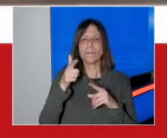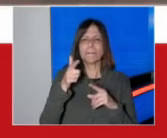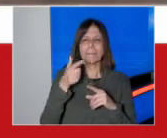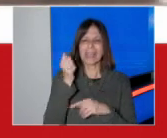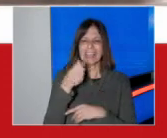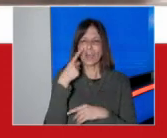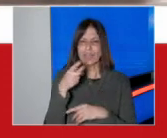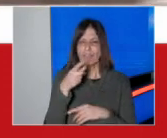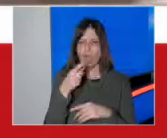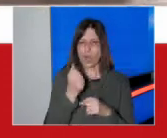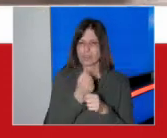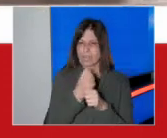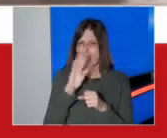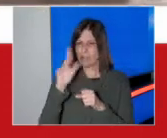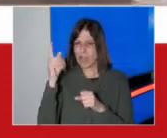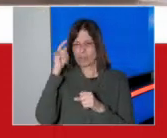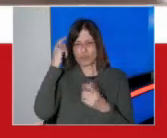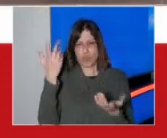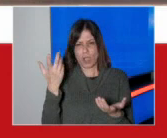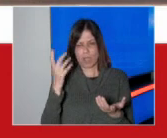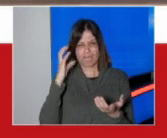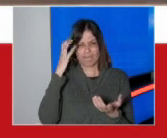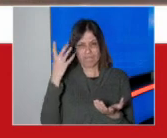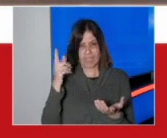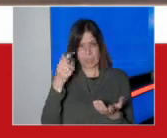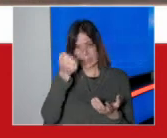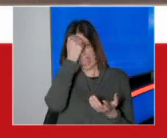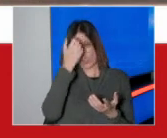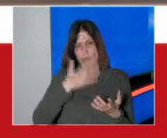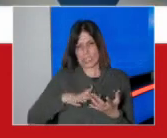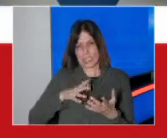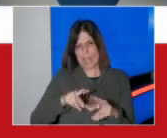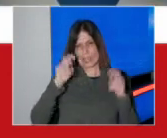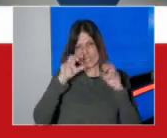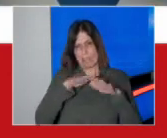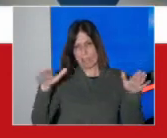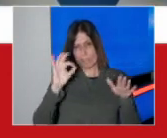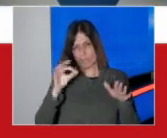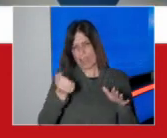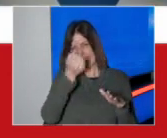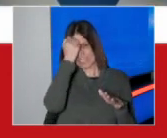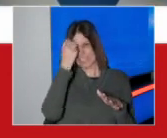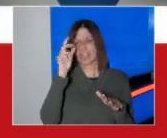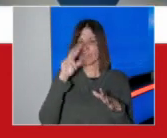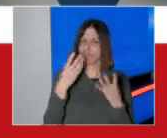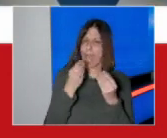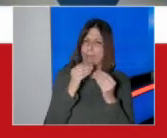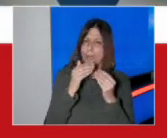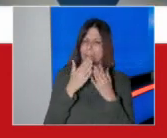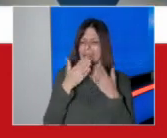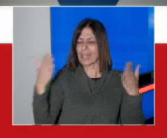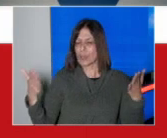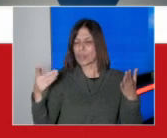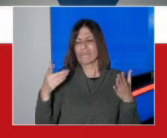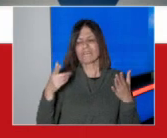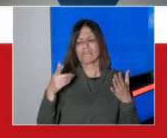בידך לנתניהו משוגע. אתה מתחרט על כך? תרצה אולי לנצל את הבמה הזאת כדי להתנצל? יש כל כך הרבה כיתוב ומתח